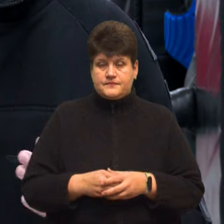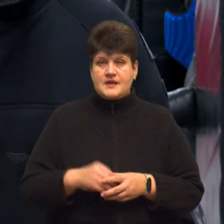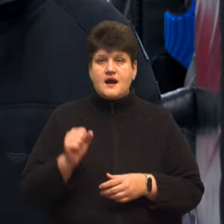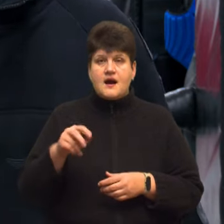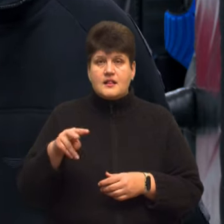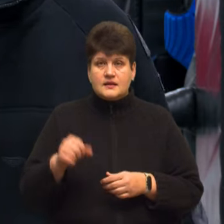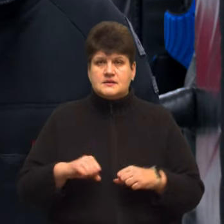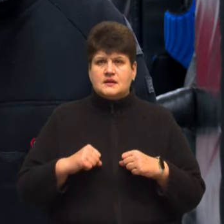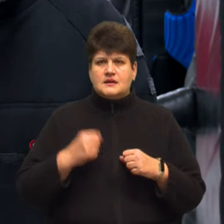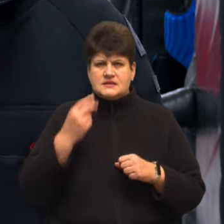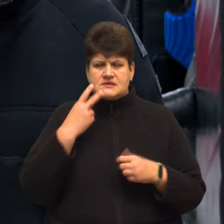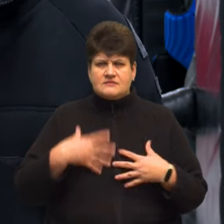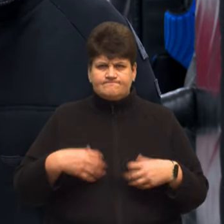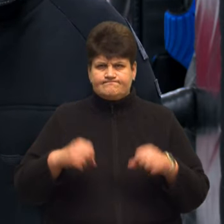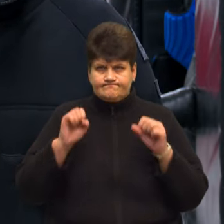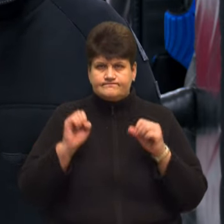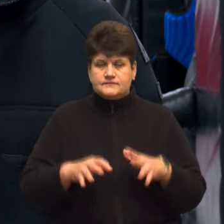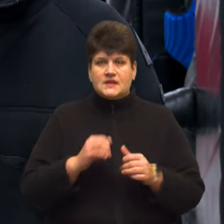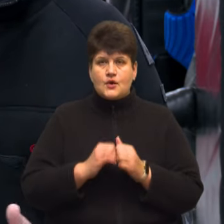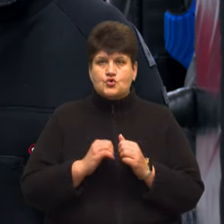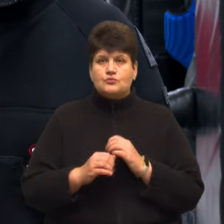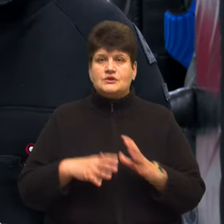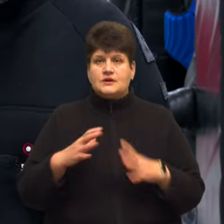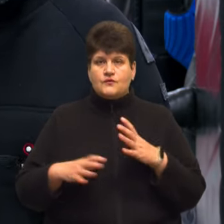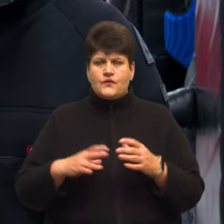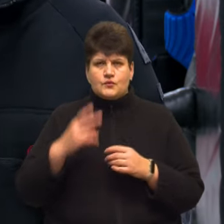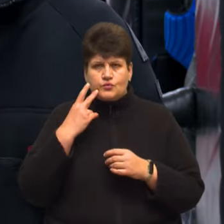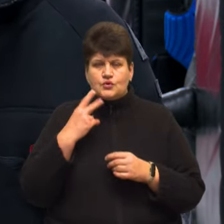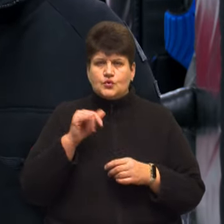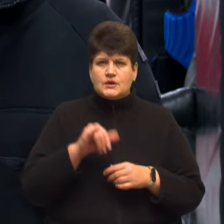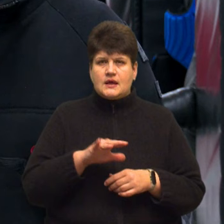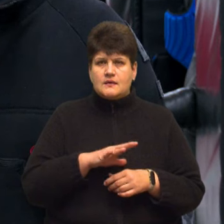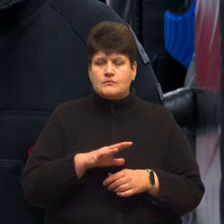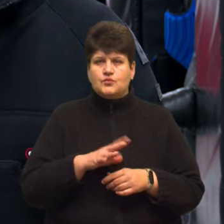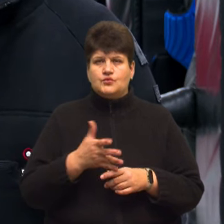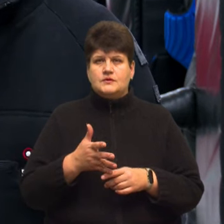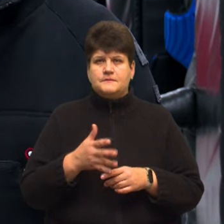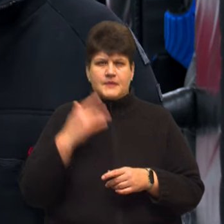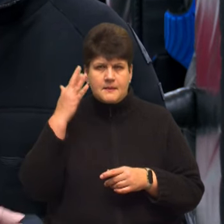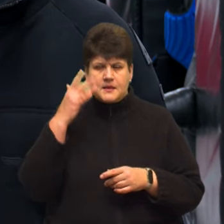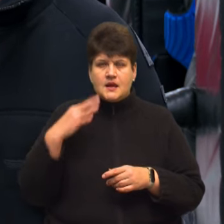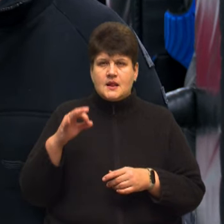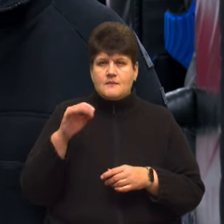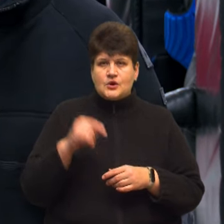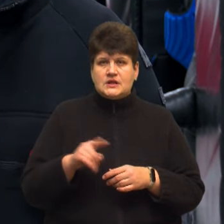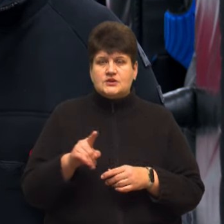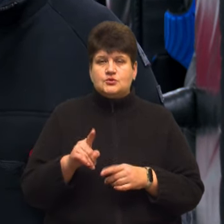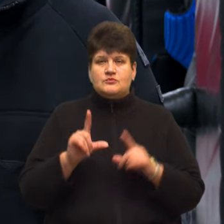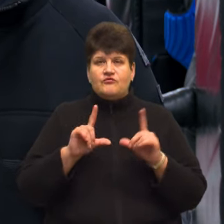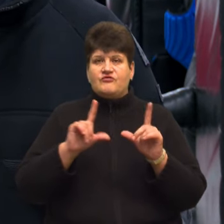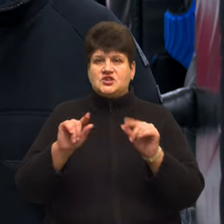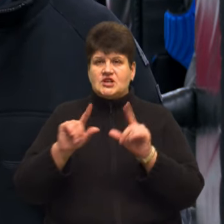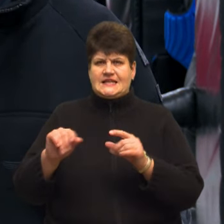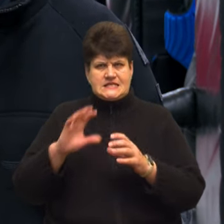завжди викладатись на кожному тренуванні постійно В неї були от якраз таки вона мріяла про то щоб виїжджати на серйозні